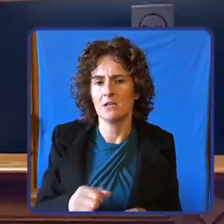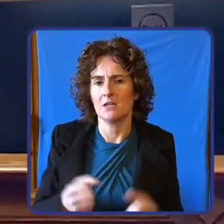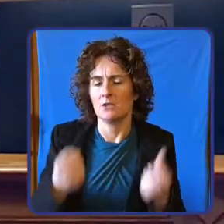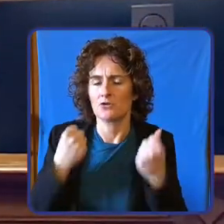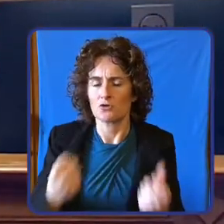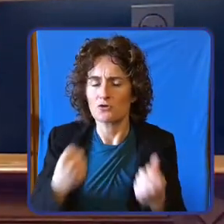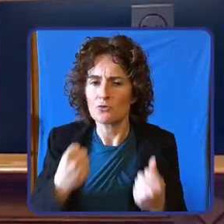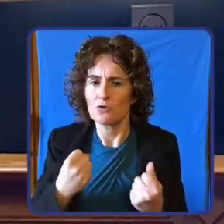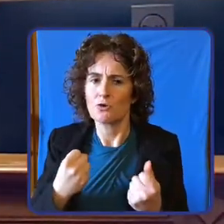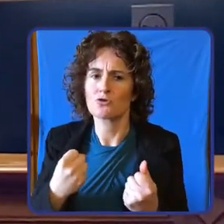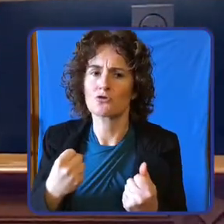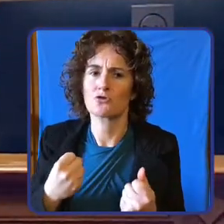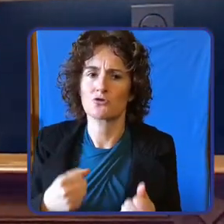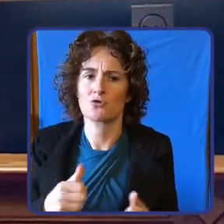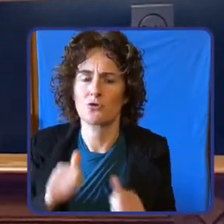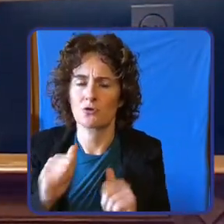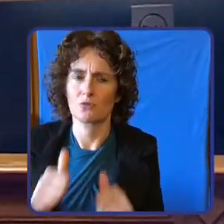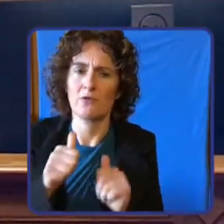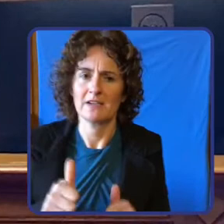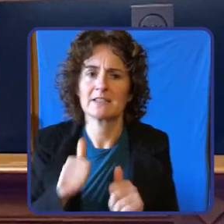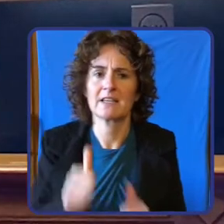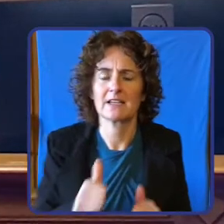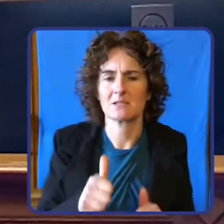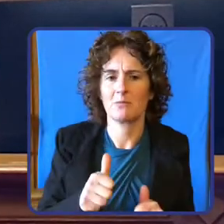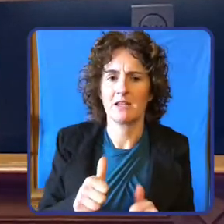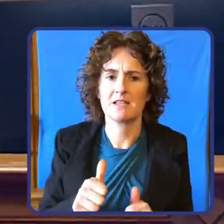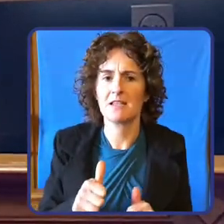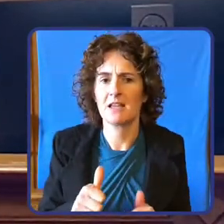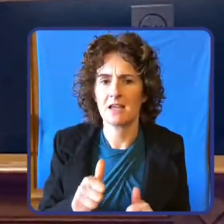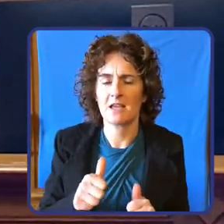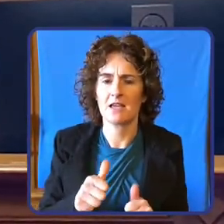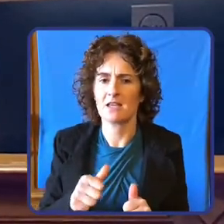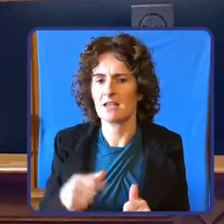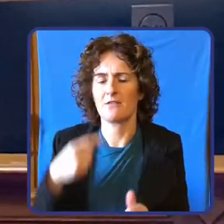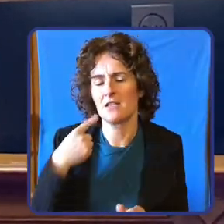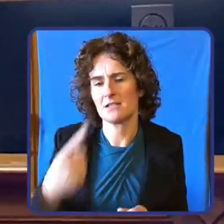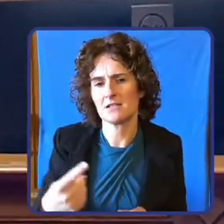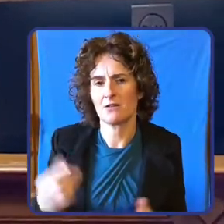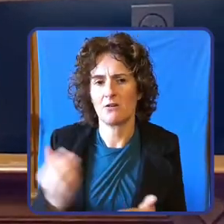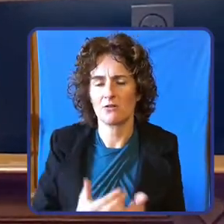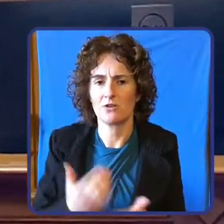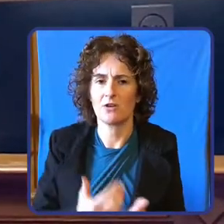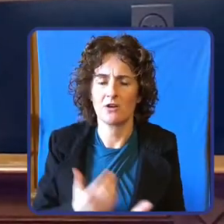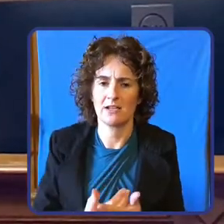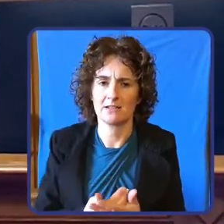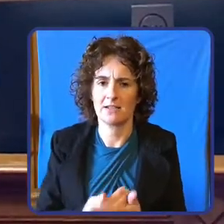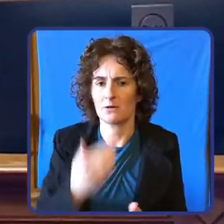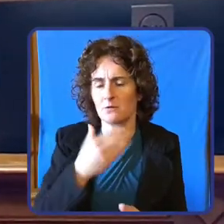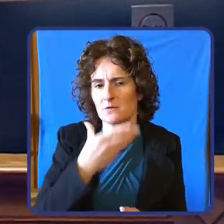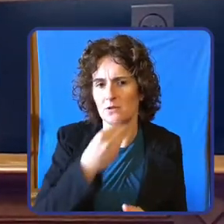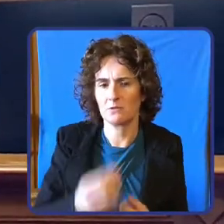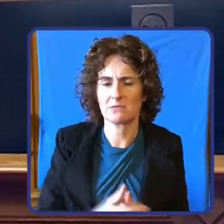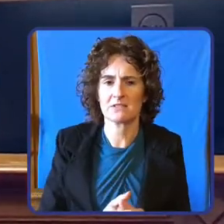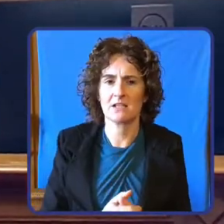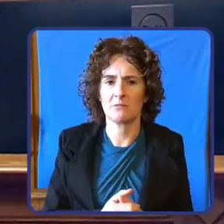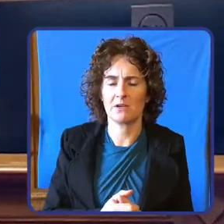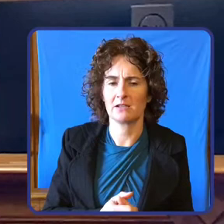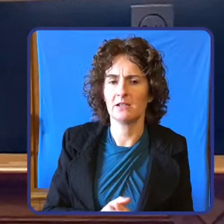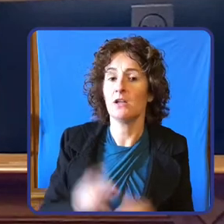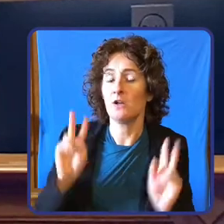nagyon jó lenne, hogyha ennek lenne nemzetközi vízhangja, mert a kárpátaljai magyarokat valójában éppen Orbán Viktor kommunikációja